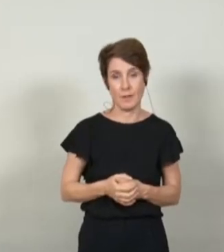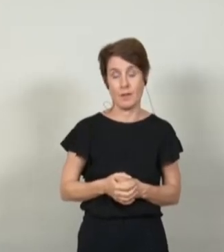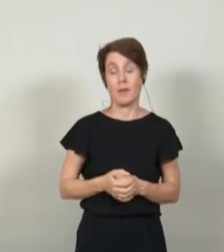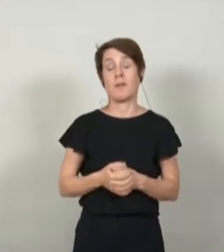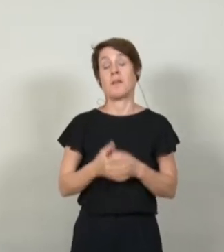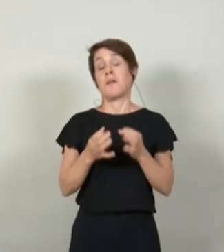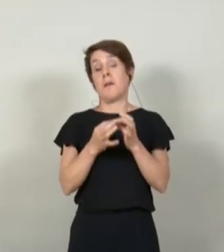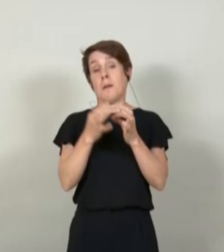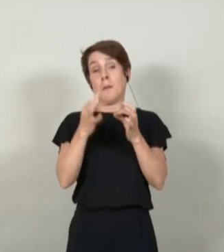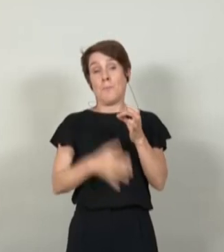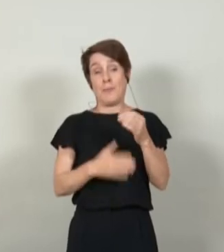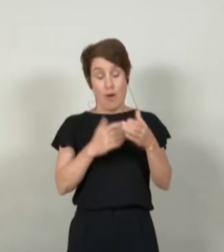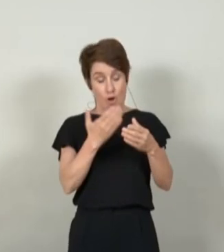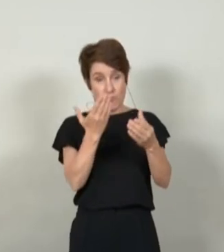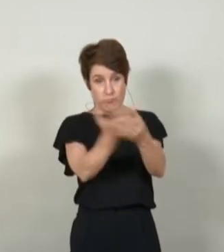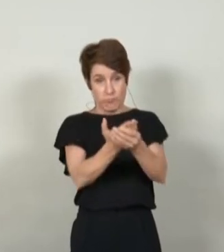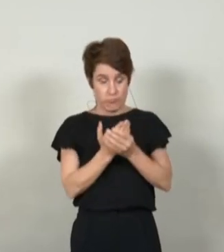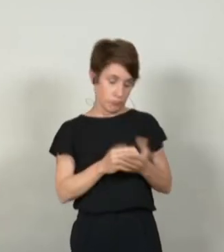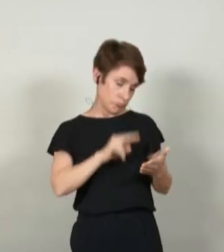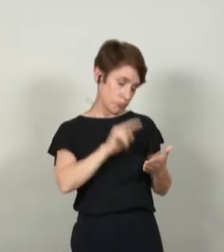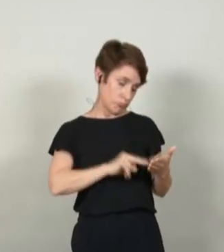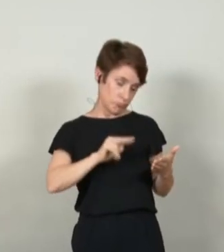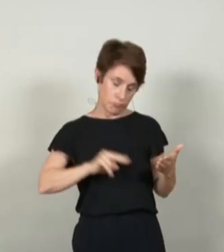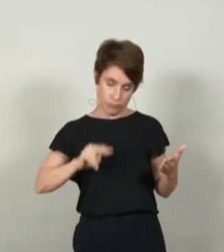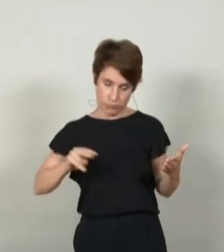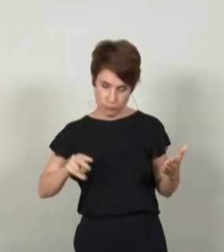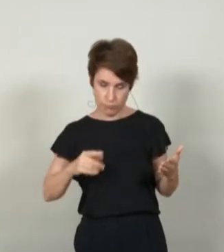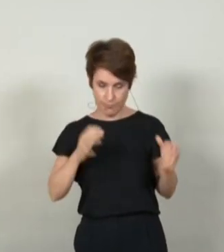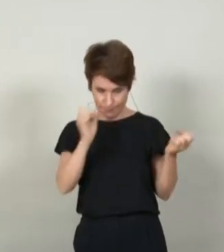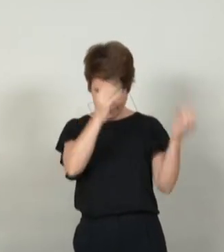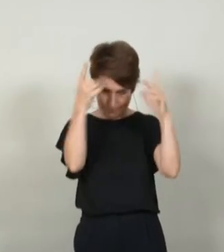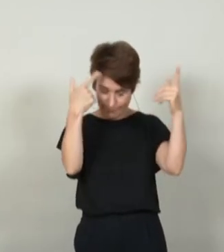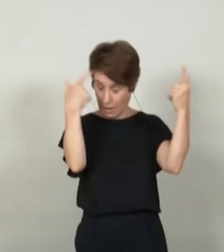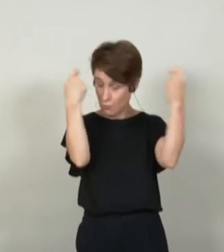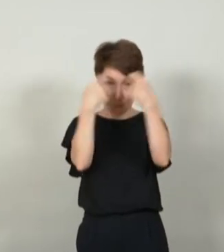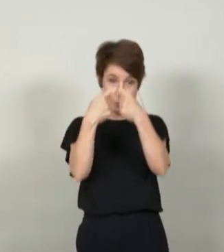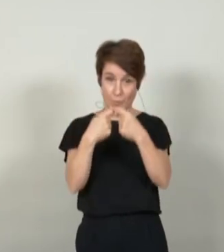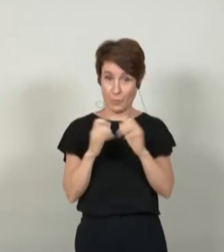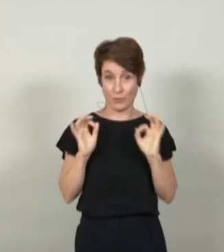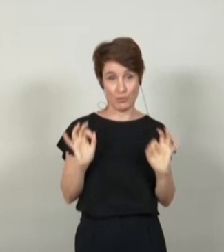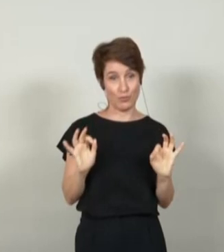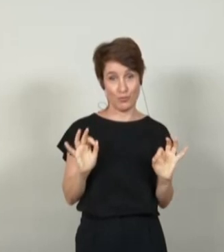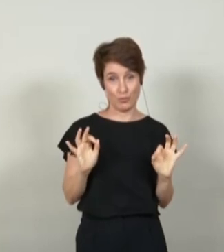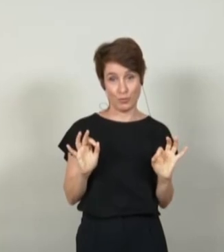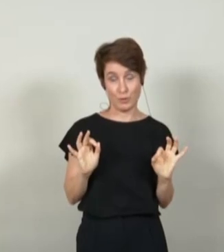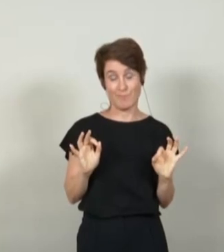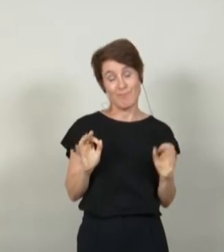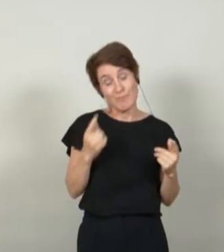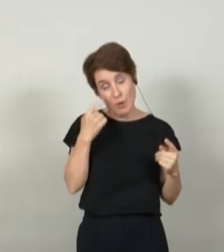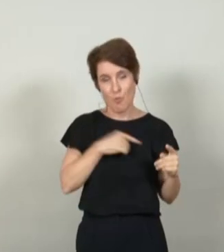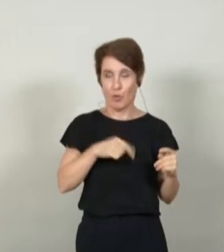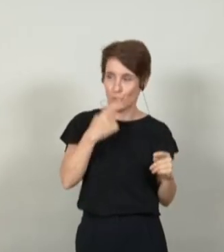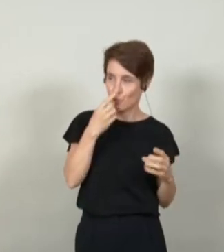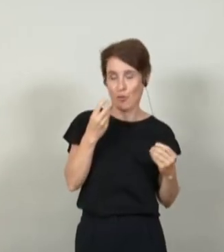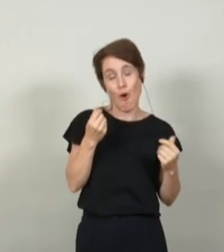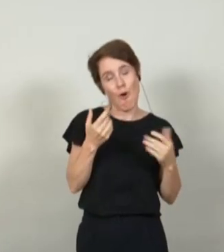et ce que nous avons déjà eu l'occasion d'exprimer pendant et après cette année capital verte ça ressemble à une occasion manquée pour notre ville